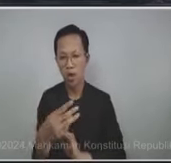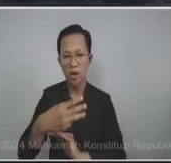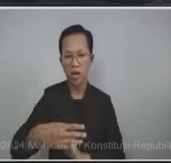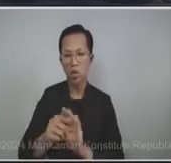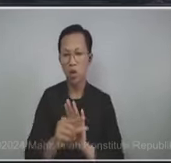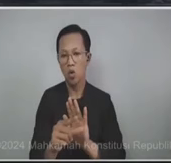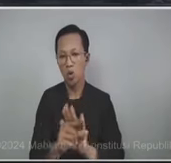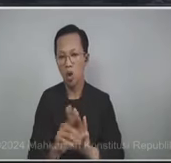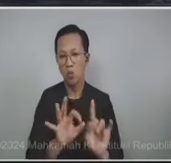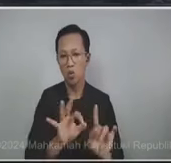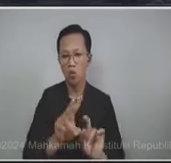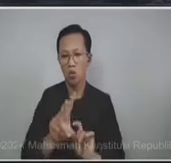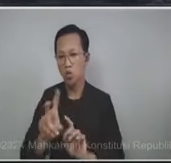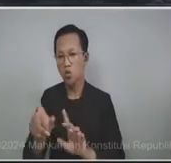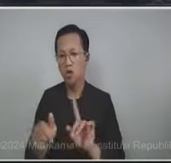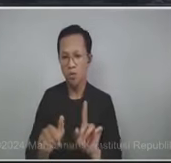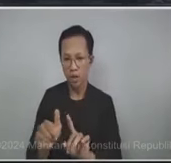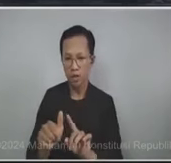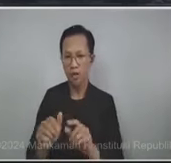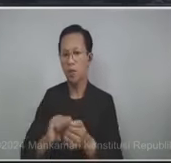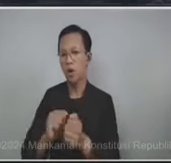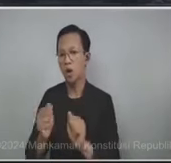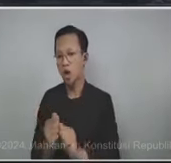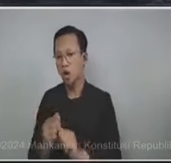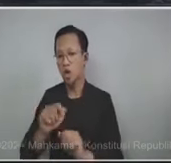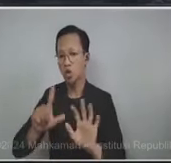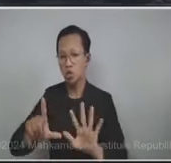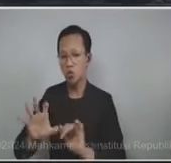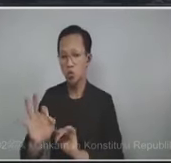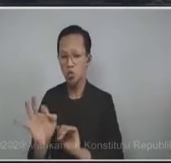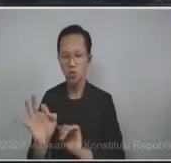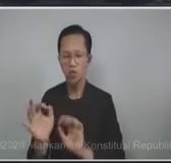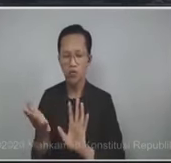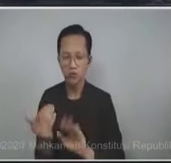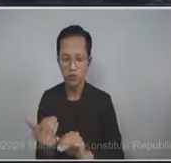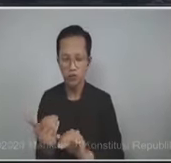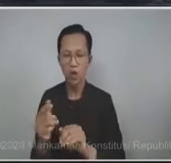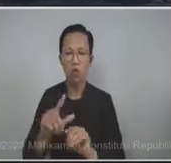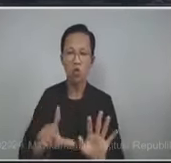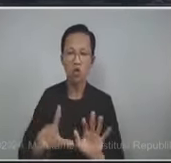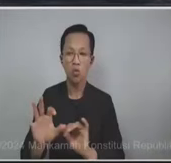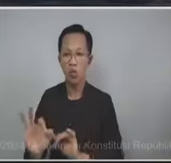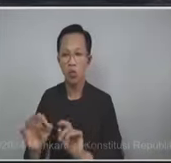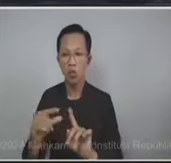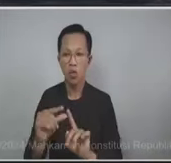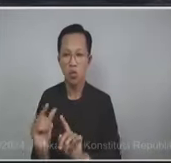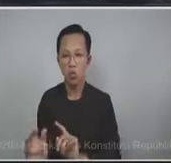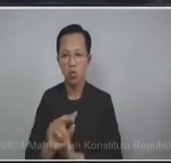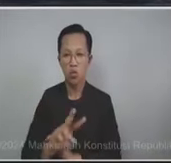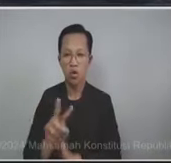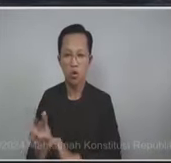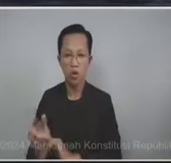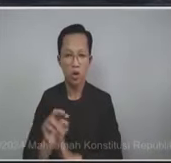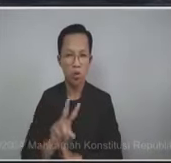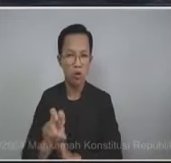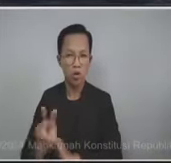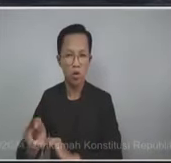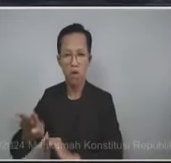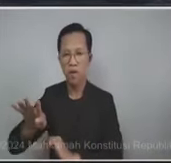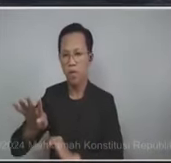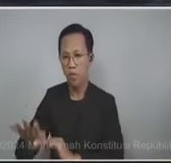terhadap perkara nomor 70 pu Gar diulang 70/ pu/ar datar 22 romawi/ar